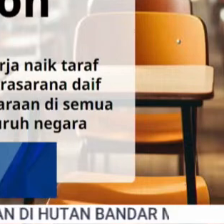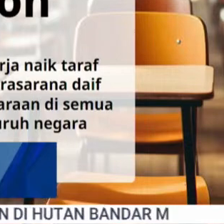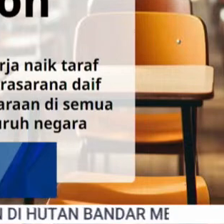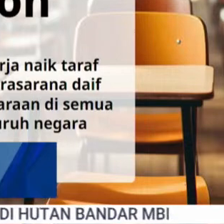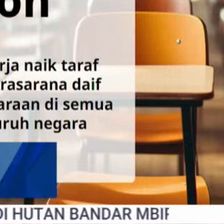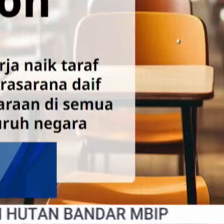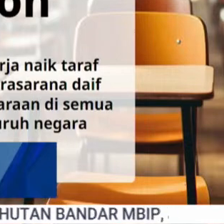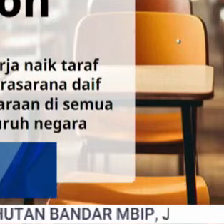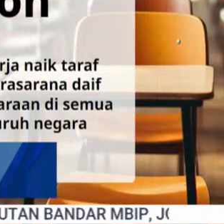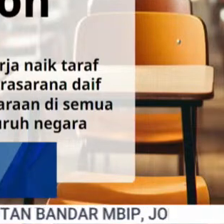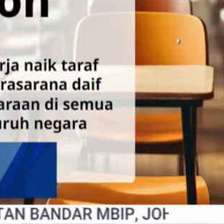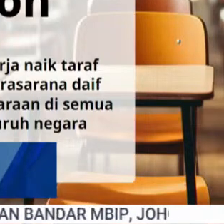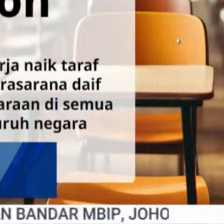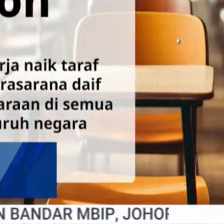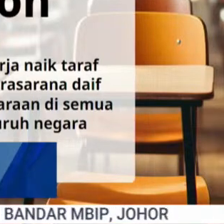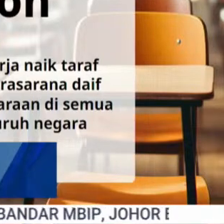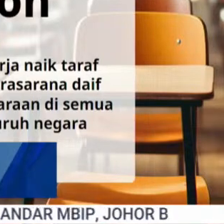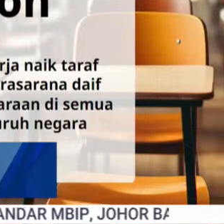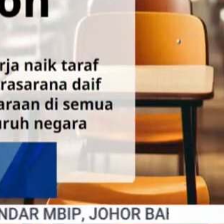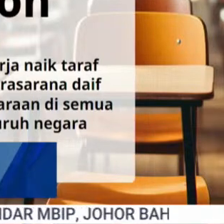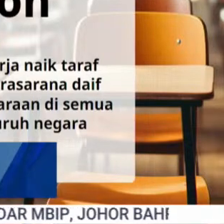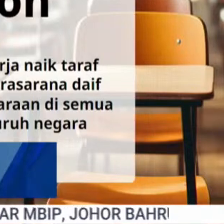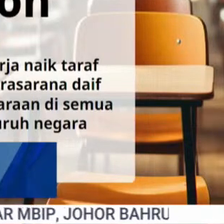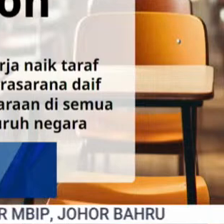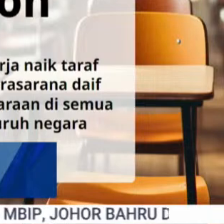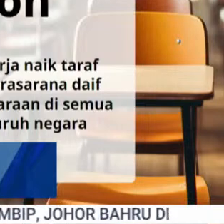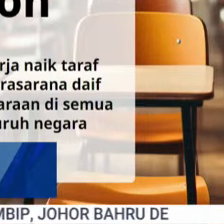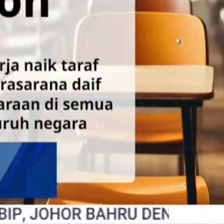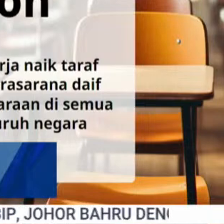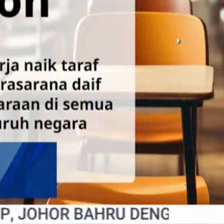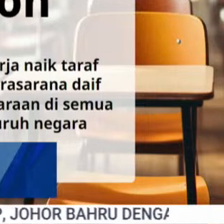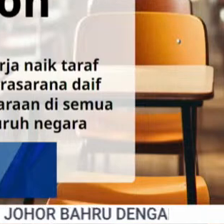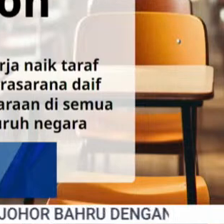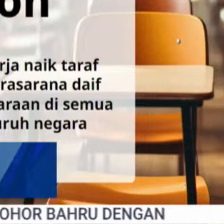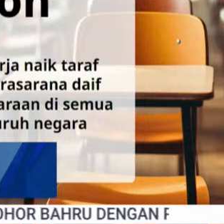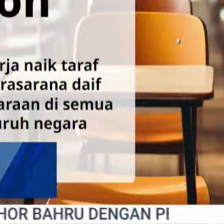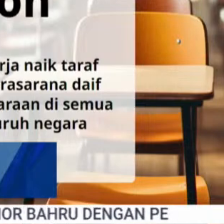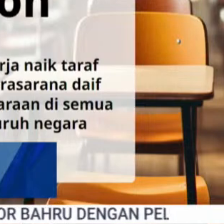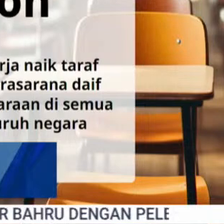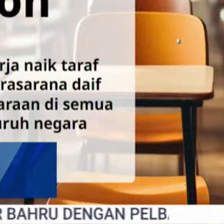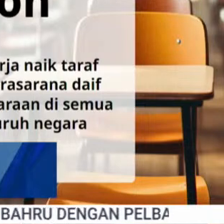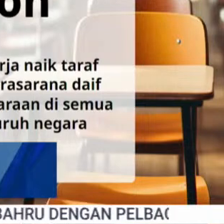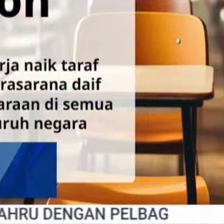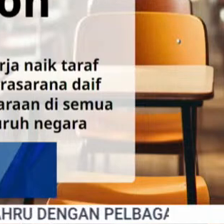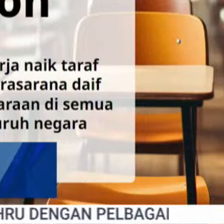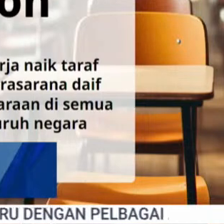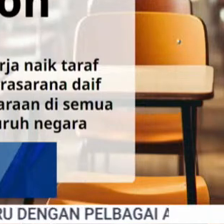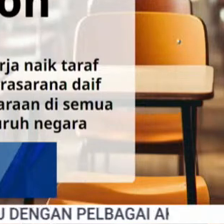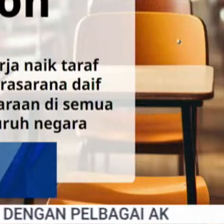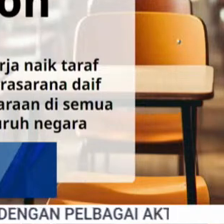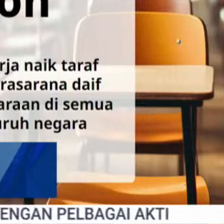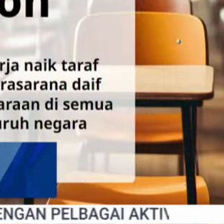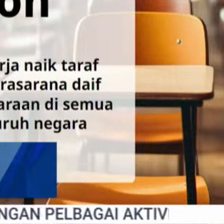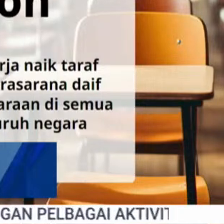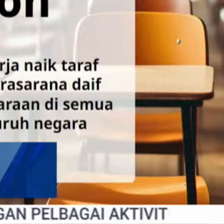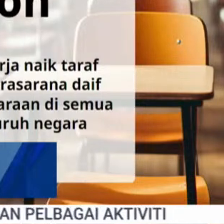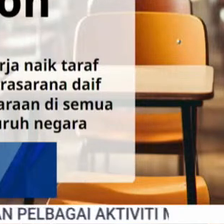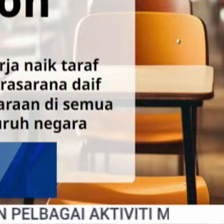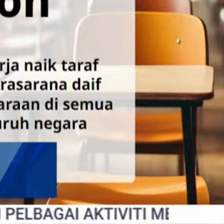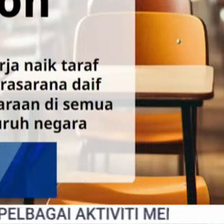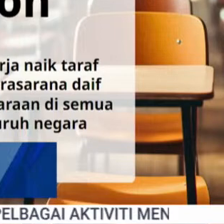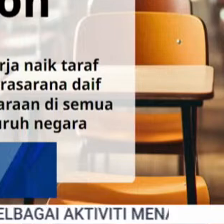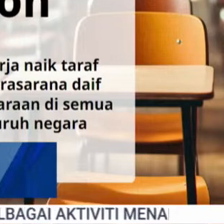185 projek perasanan taif di Sarawak dan 155 di Sabah. 1 bilion